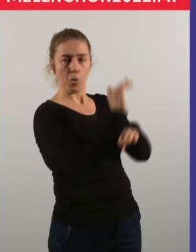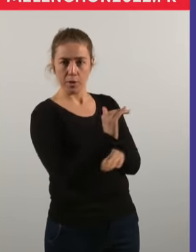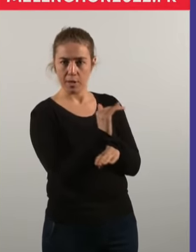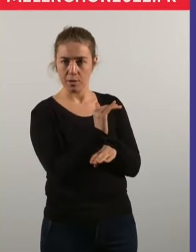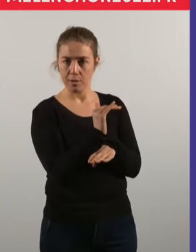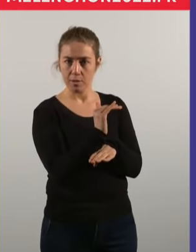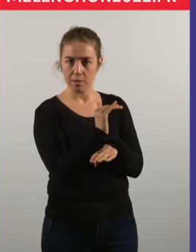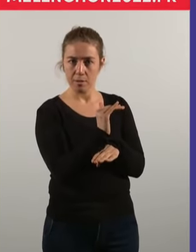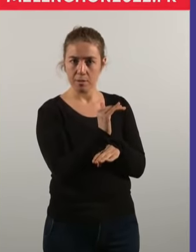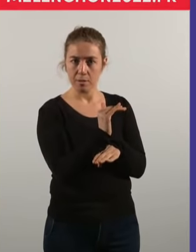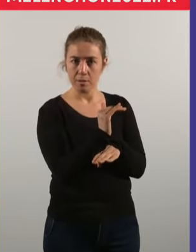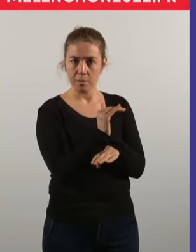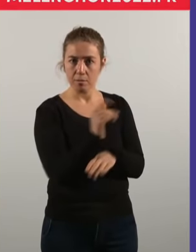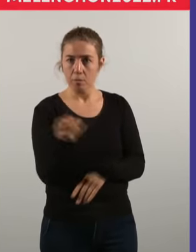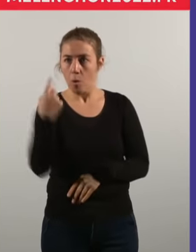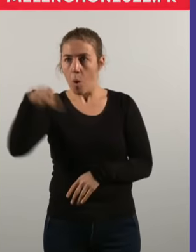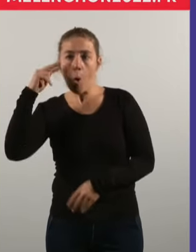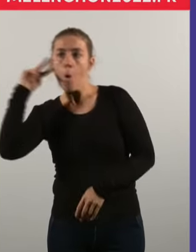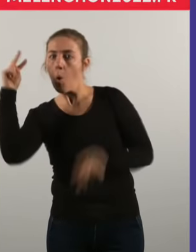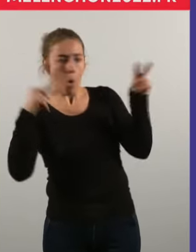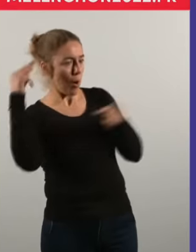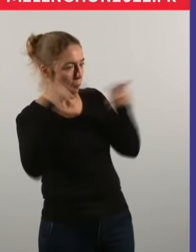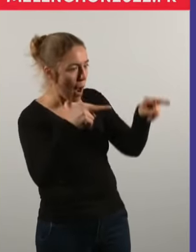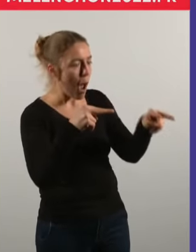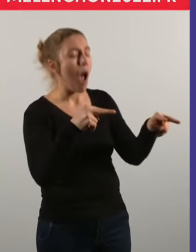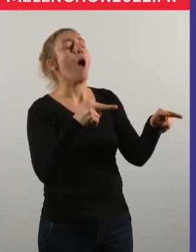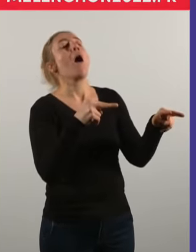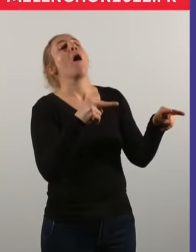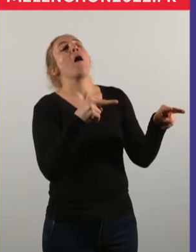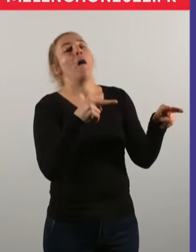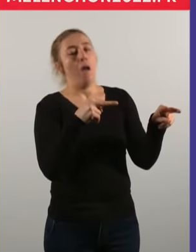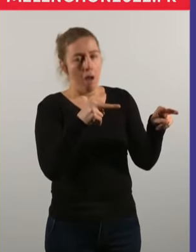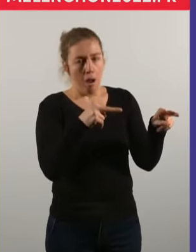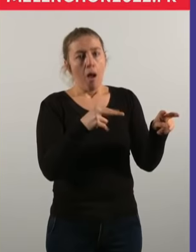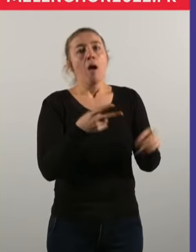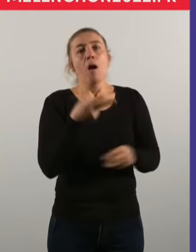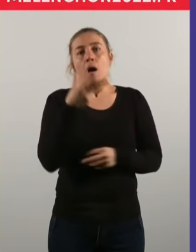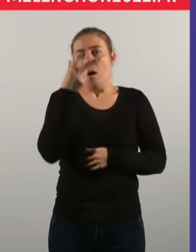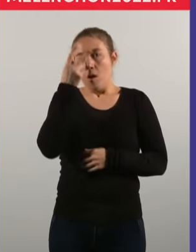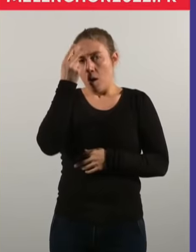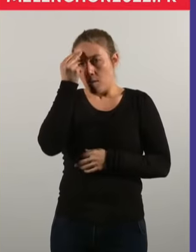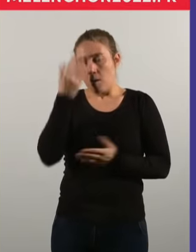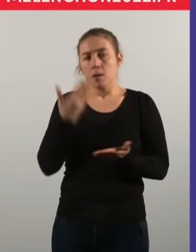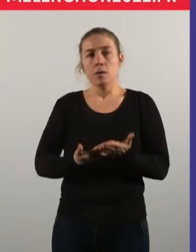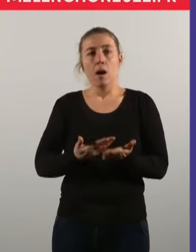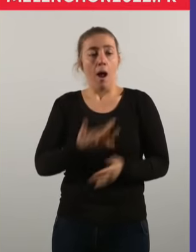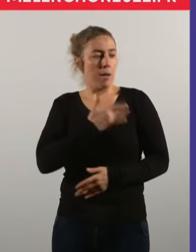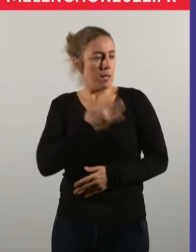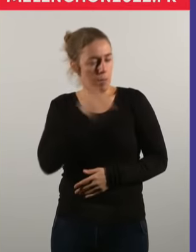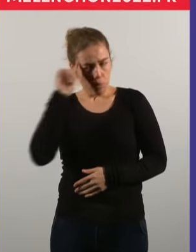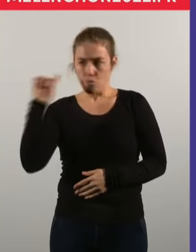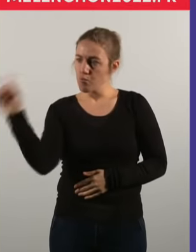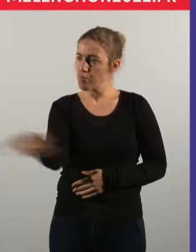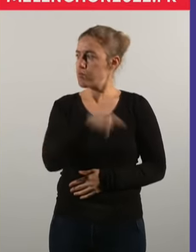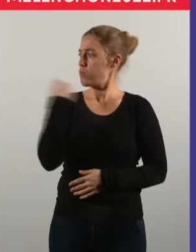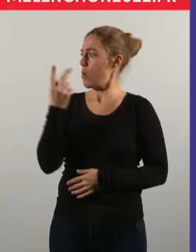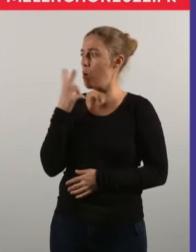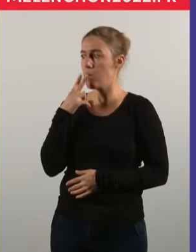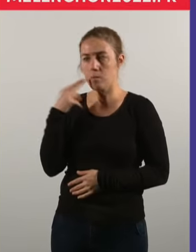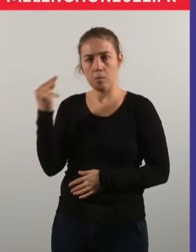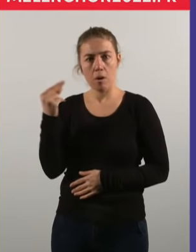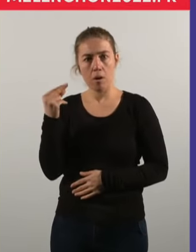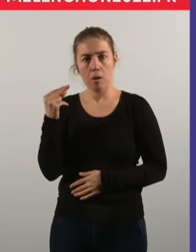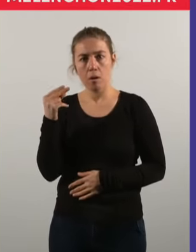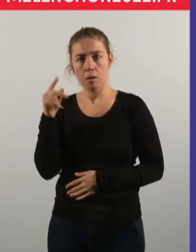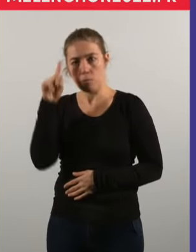Regardez-le. Et quand vous le regardez, vous comprenez qu'il y a un intérêt général humain, parce qu'il n'y a